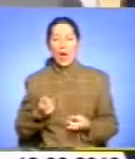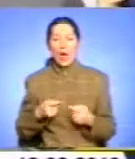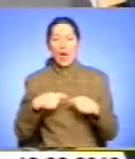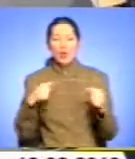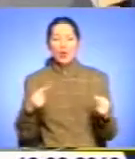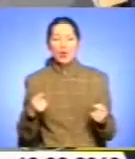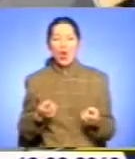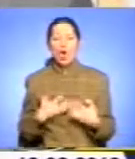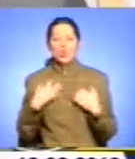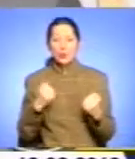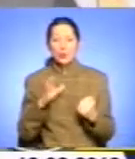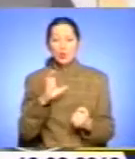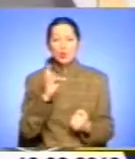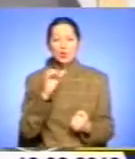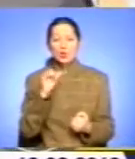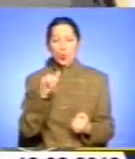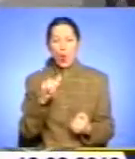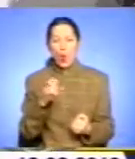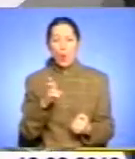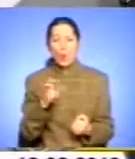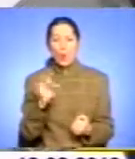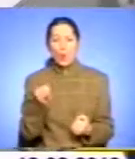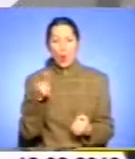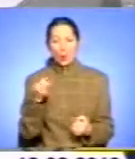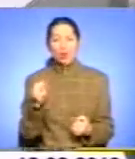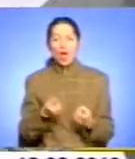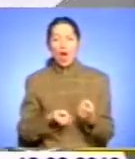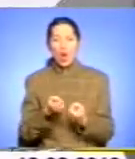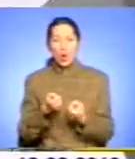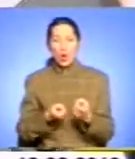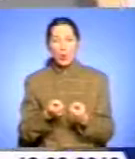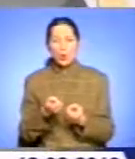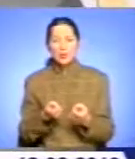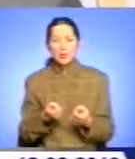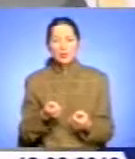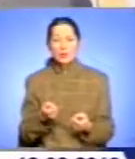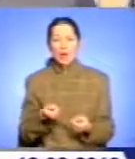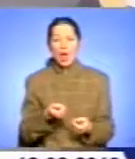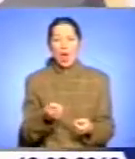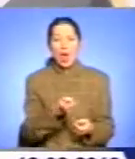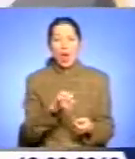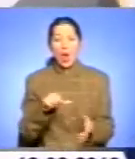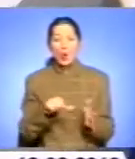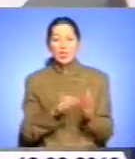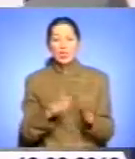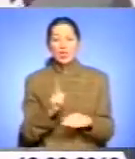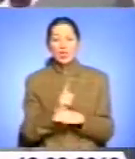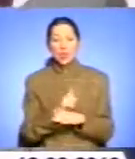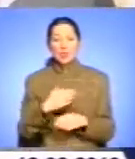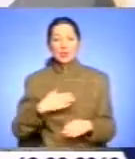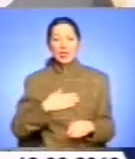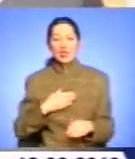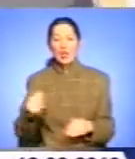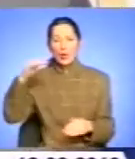сноубордингу, це в нас такий міні-сноуборд-крос, то учасники тільки з Тернополя і з нашої гірськолижної